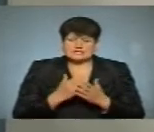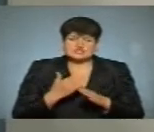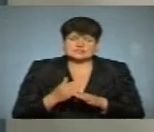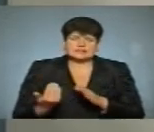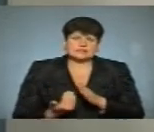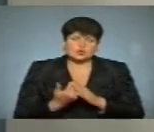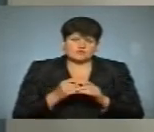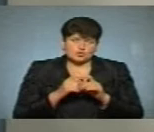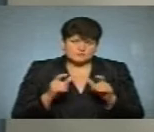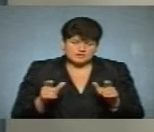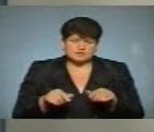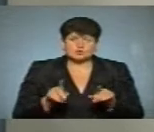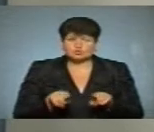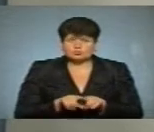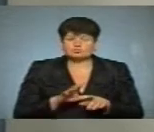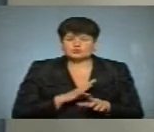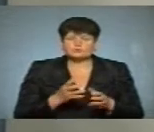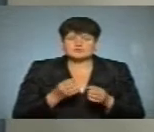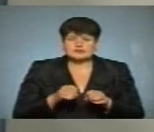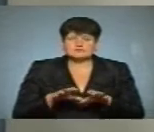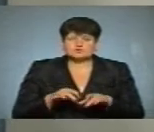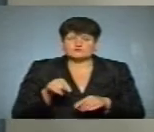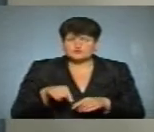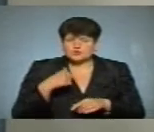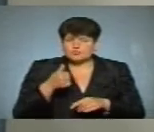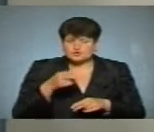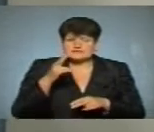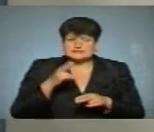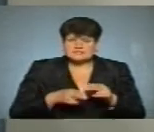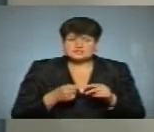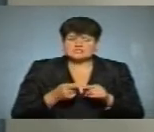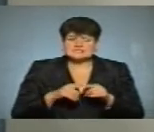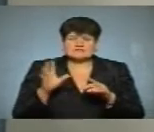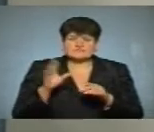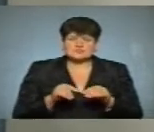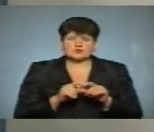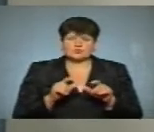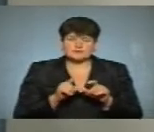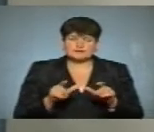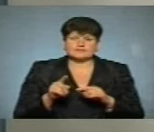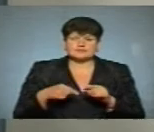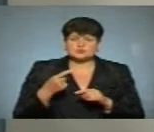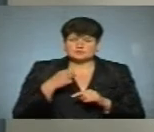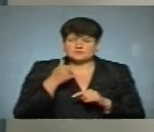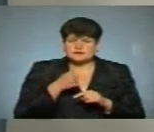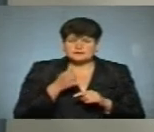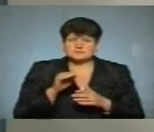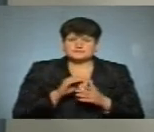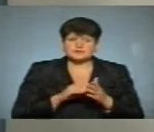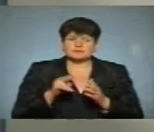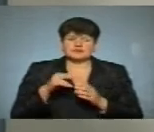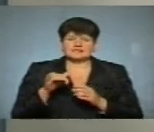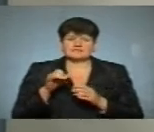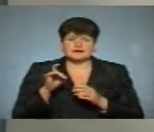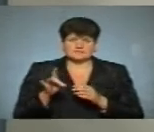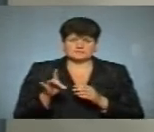об'єктів. Тому десь прийнято було рішення, щоб в цьому році закінчити ті всі об'єкти. І на наступний рік вже складати список по ДФРР,